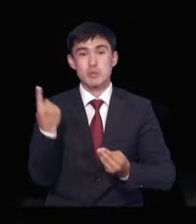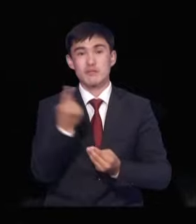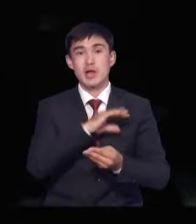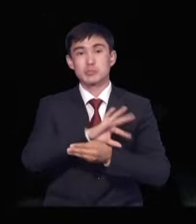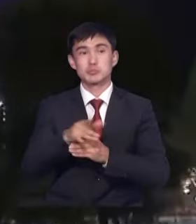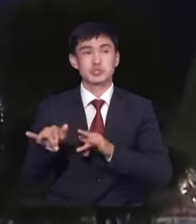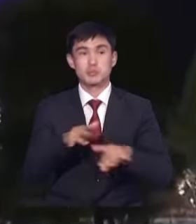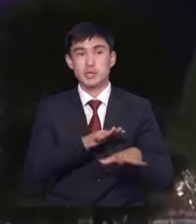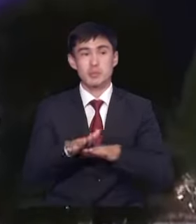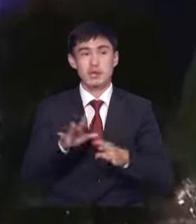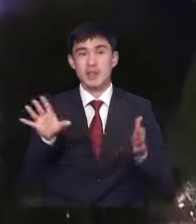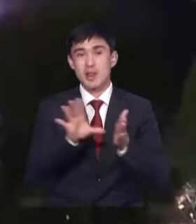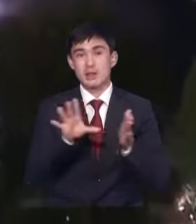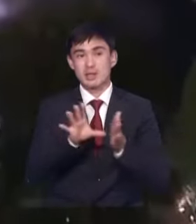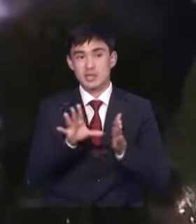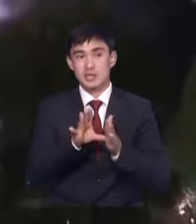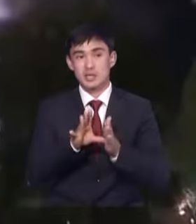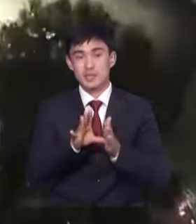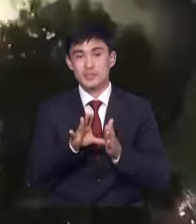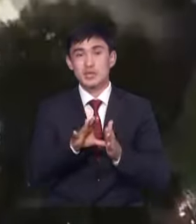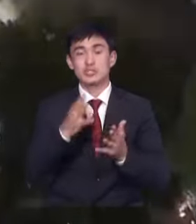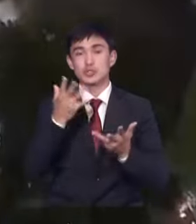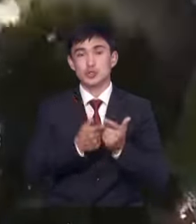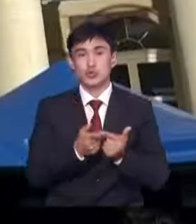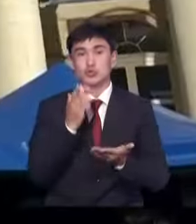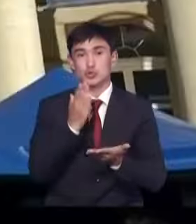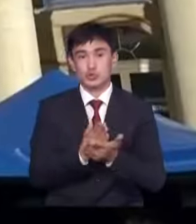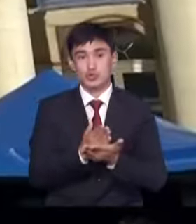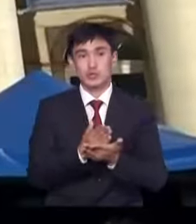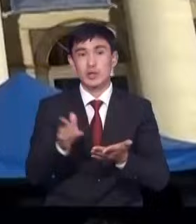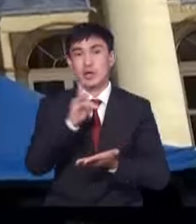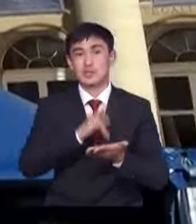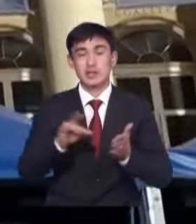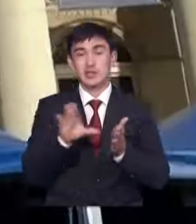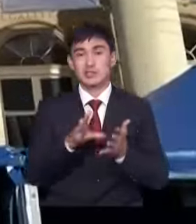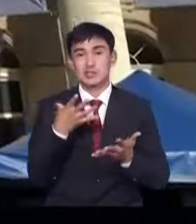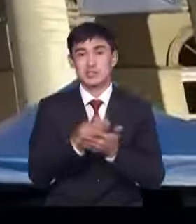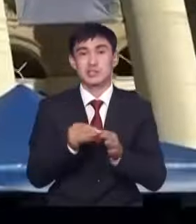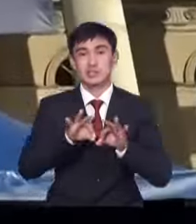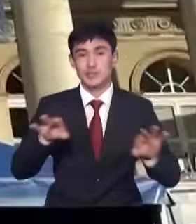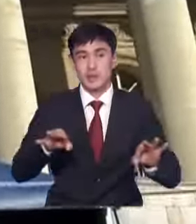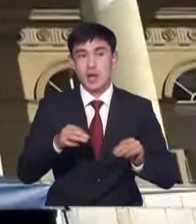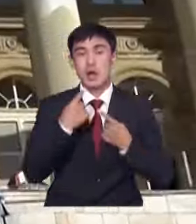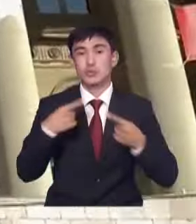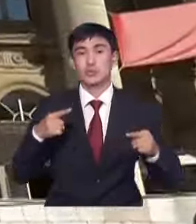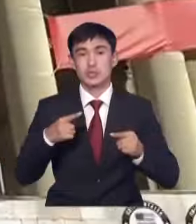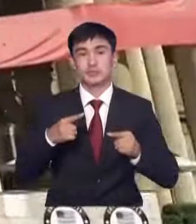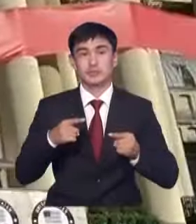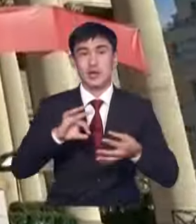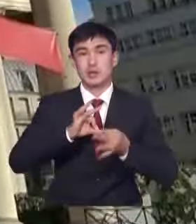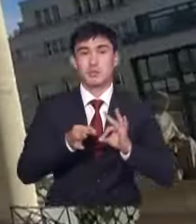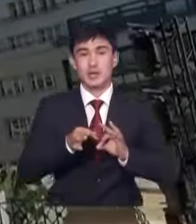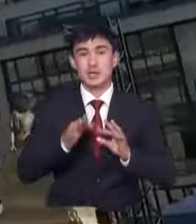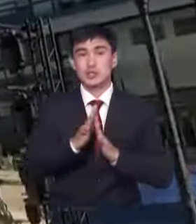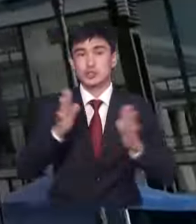все мероприятия электроэнергией исключительно за счет существующей городской энергетической сети. В отличие от предыдущих олимпиад,